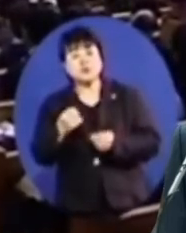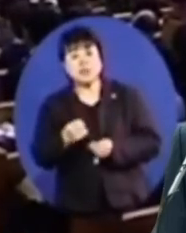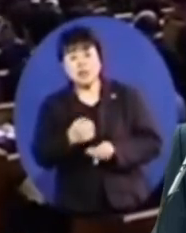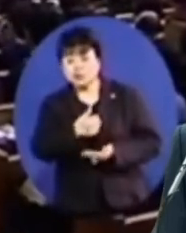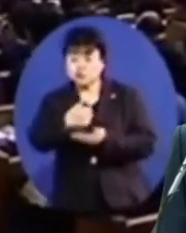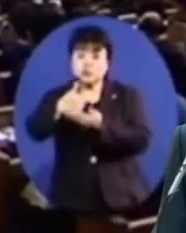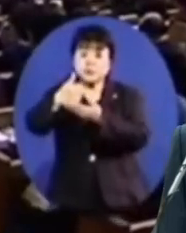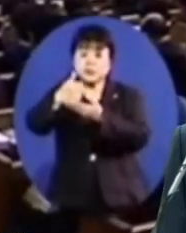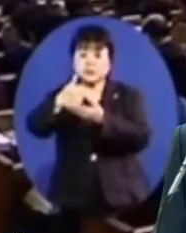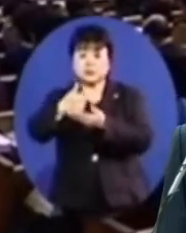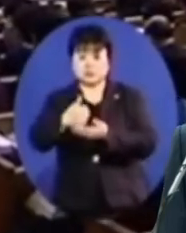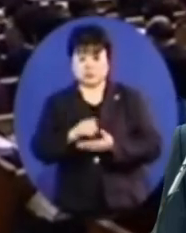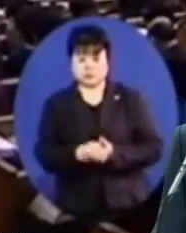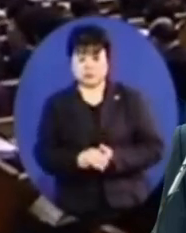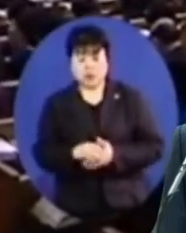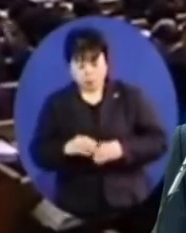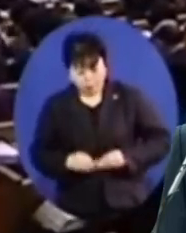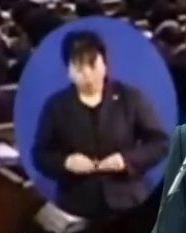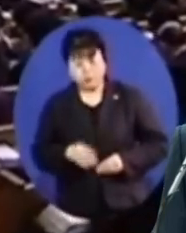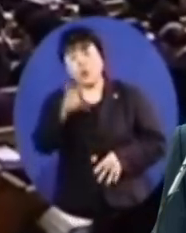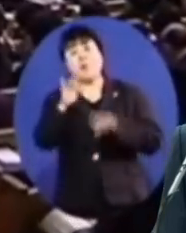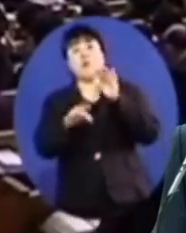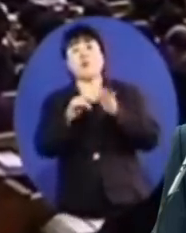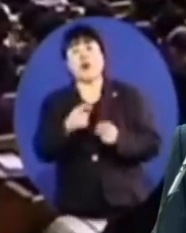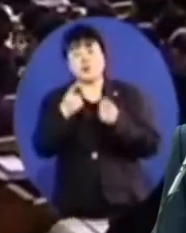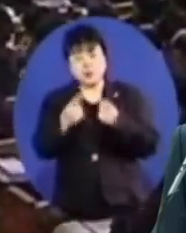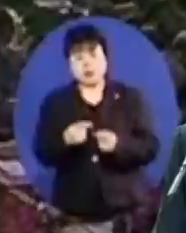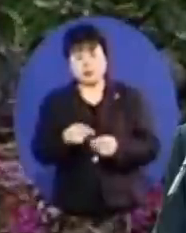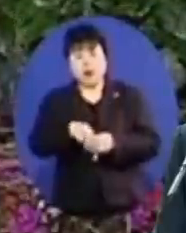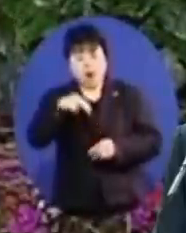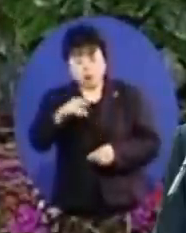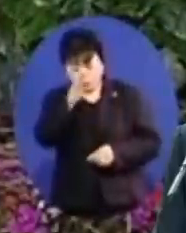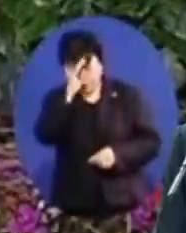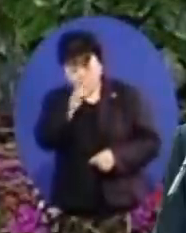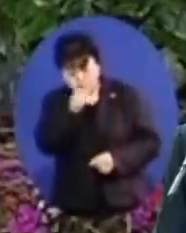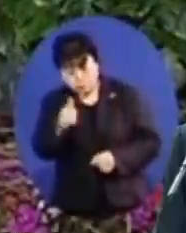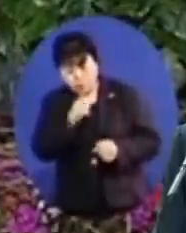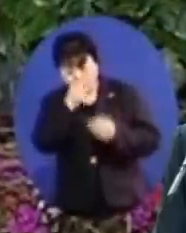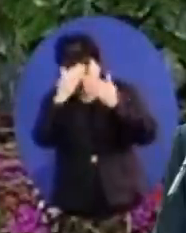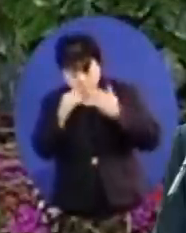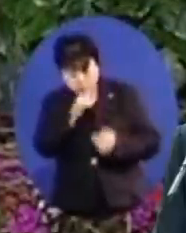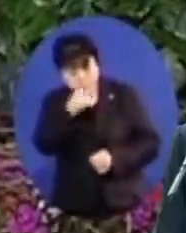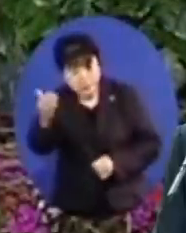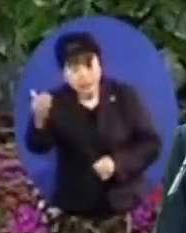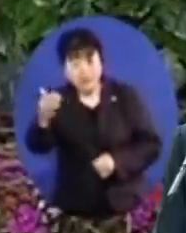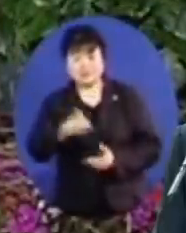주님이 줄이고 목마르고 나그네 되고 헐벗고 병들고 옥에 갇혔습니까?